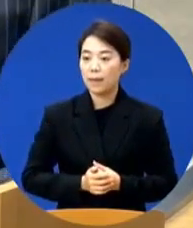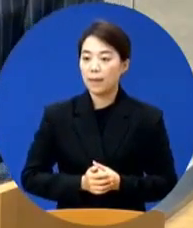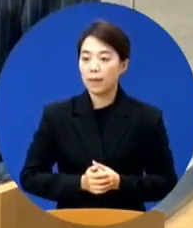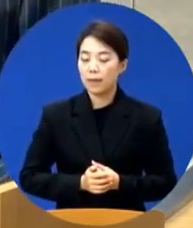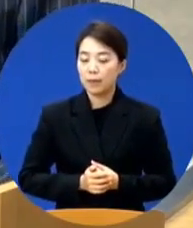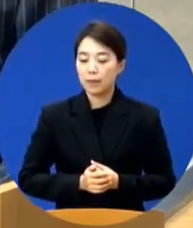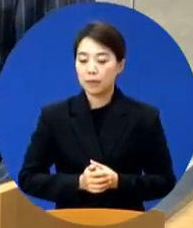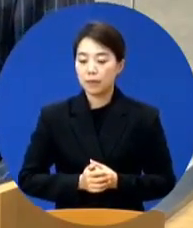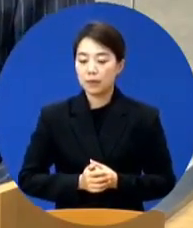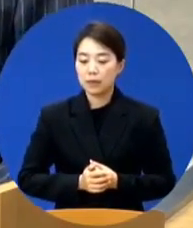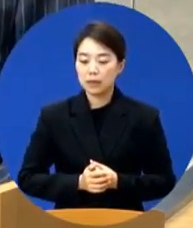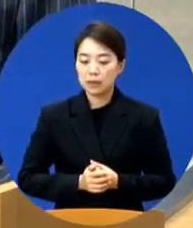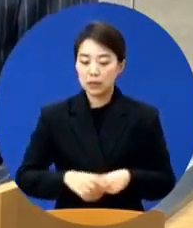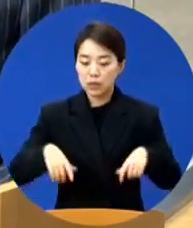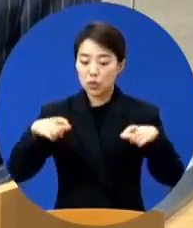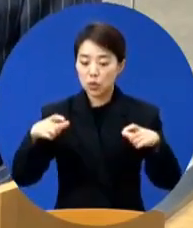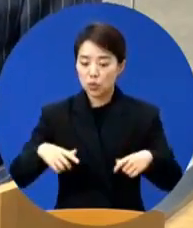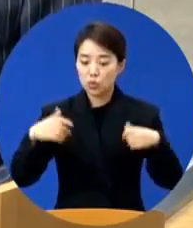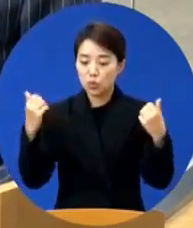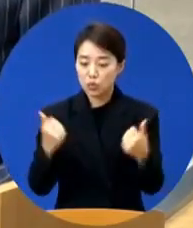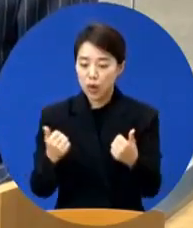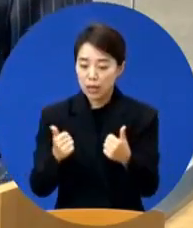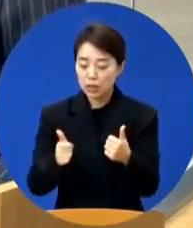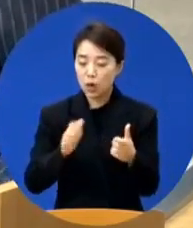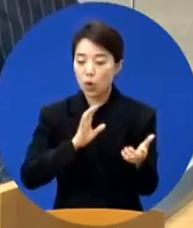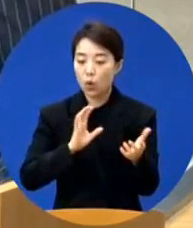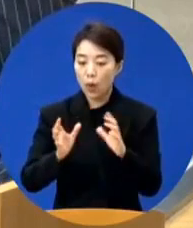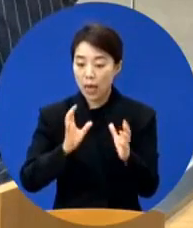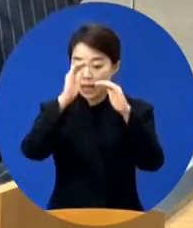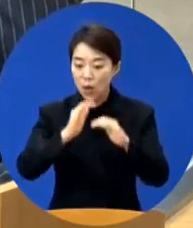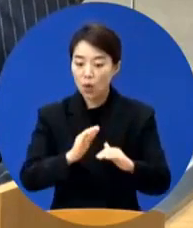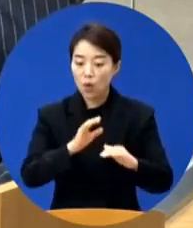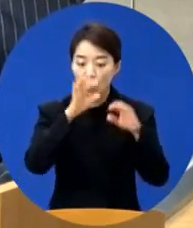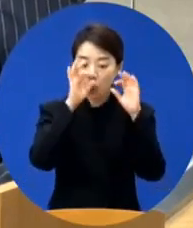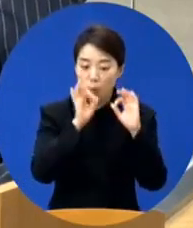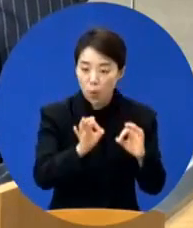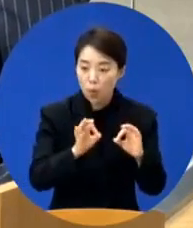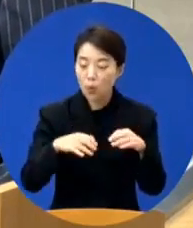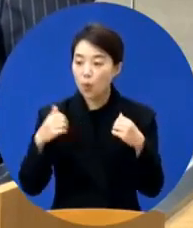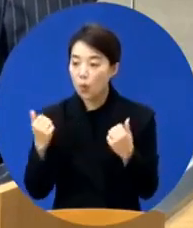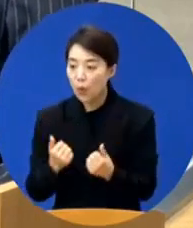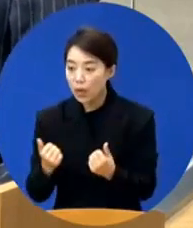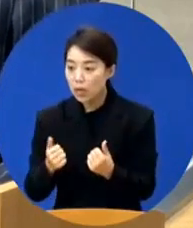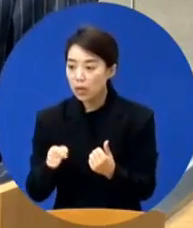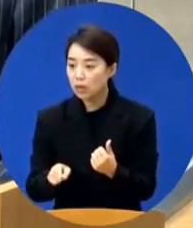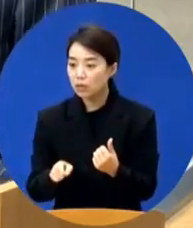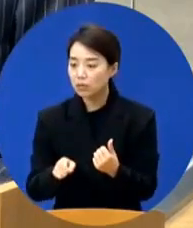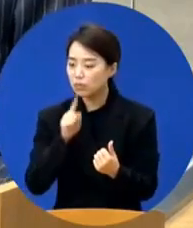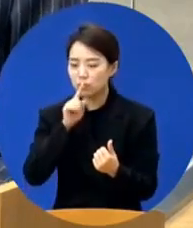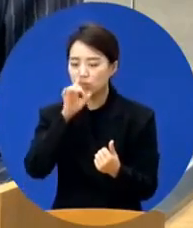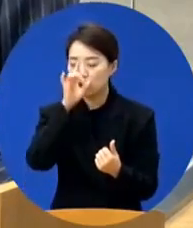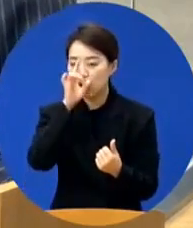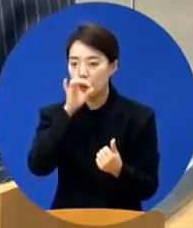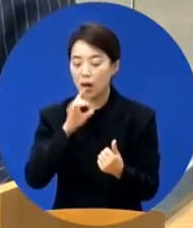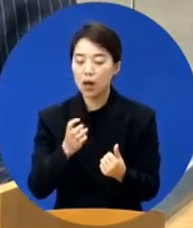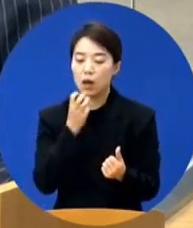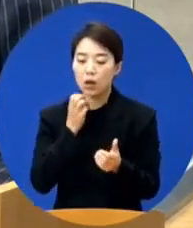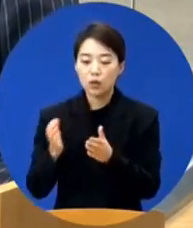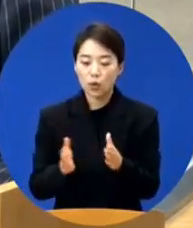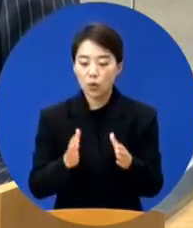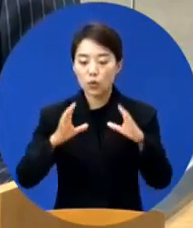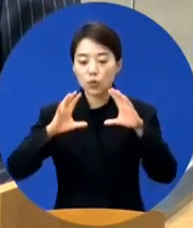방역의회에서 어떻게 회의를 하는데 회의록을 보고 회의를. 이게 경기도의회